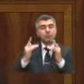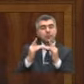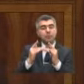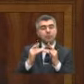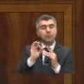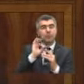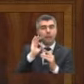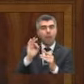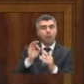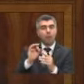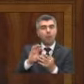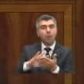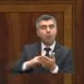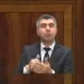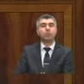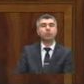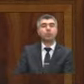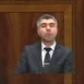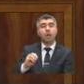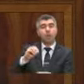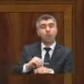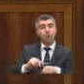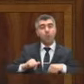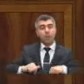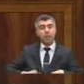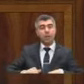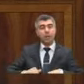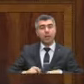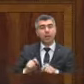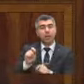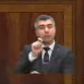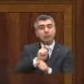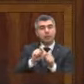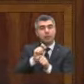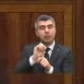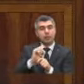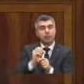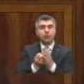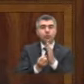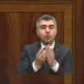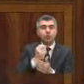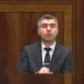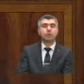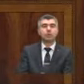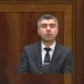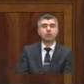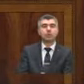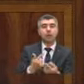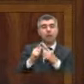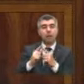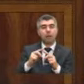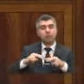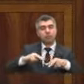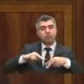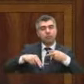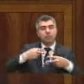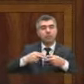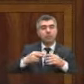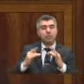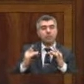وكما أن الوزارة بصدد تجريب نظام جديد للإطعام